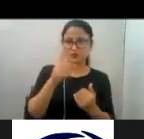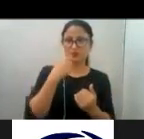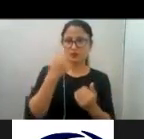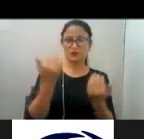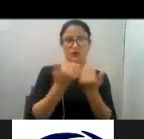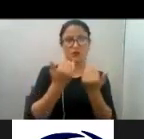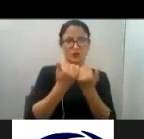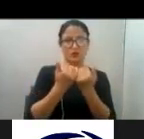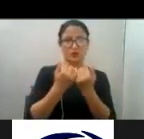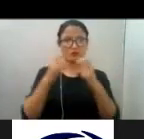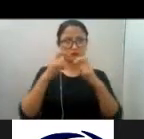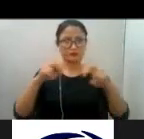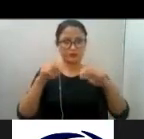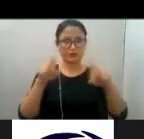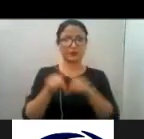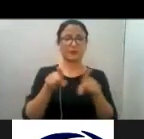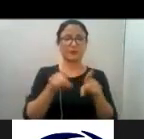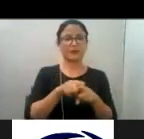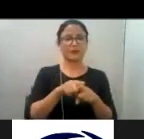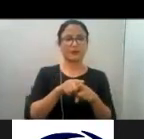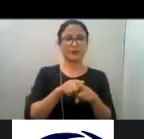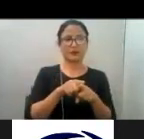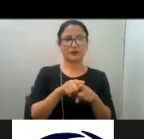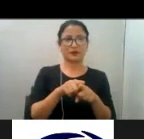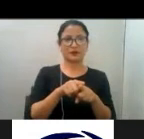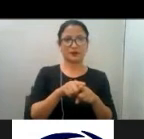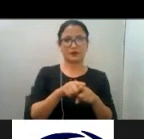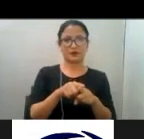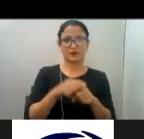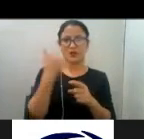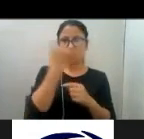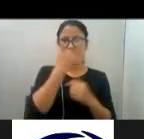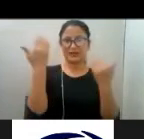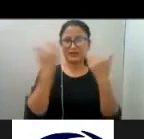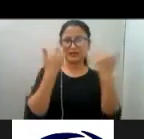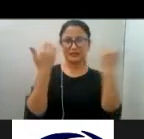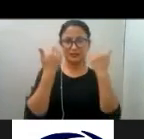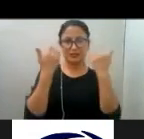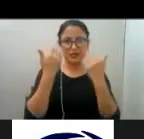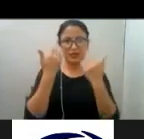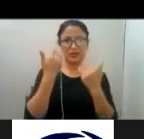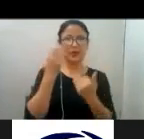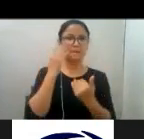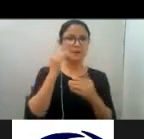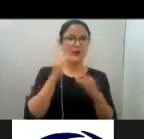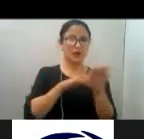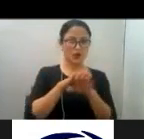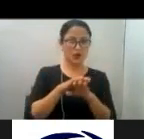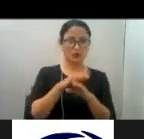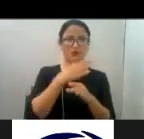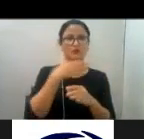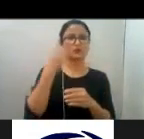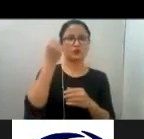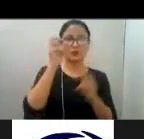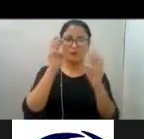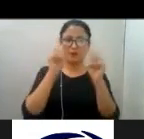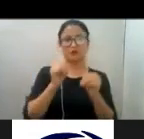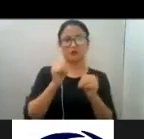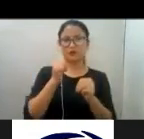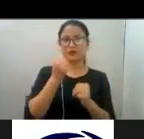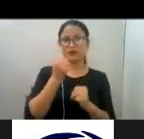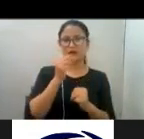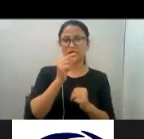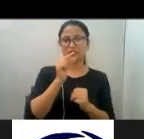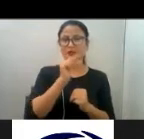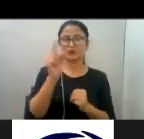गरिएको अध्ययनले पनि लैङ्गिक हिंसा चाहिँ महिलाहरूमा सुसाइडको एउटा महत्त्वपूर्ण कारण हो